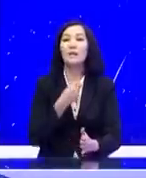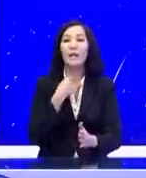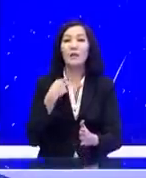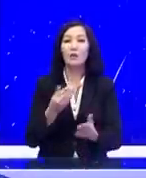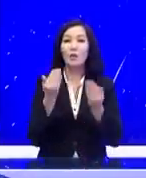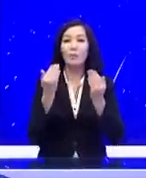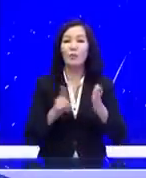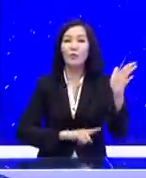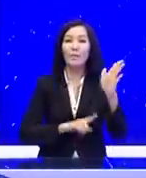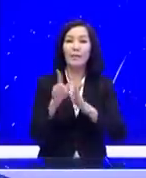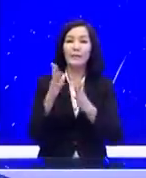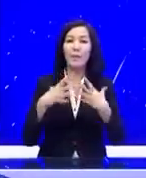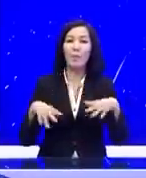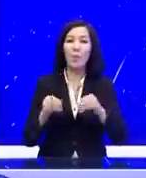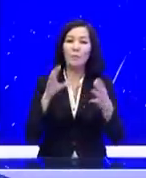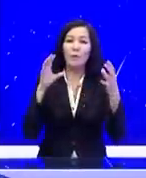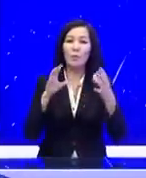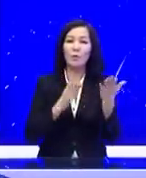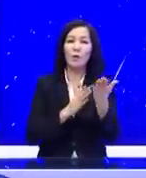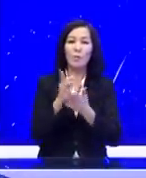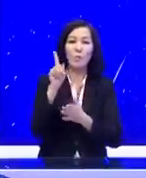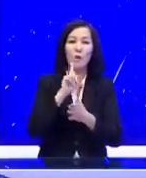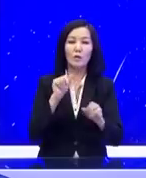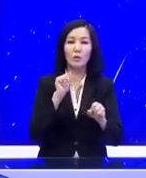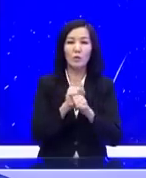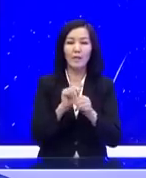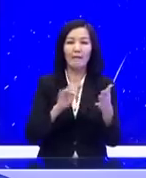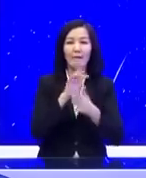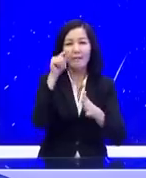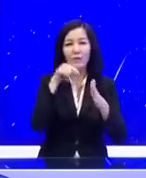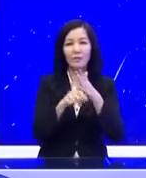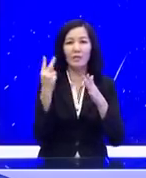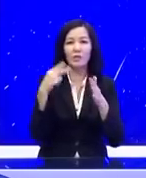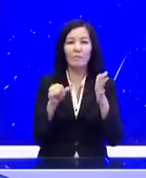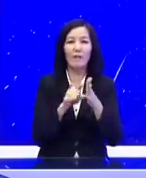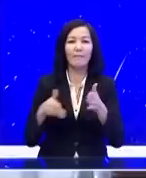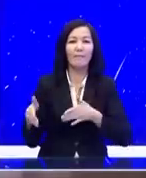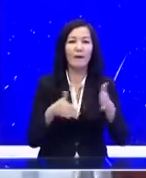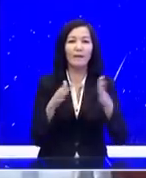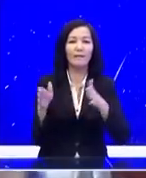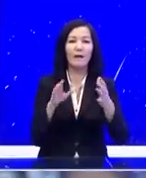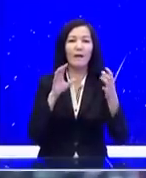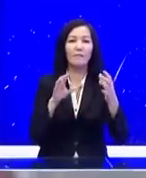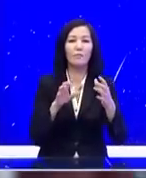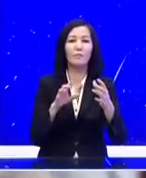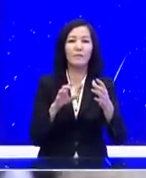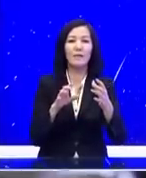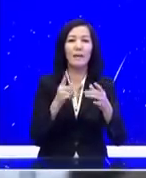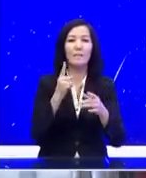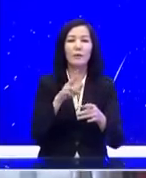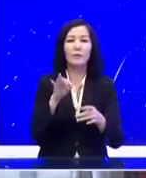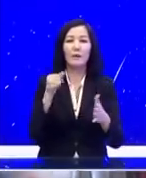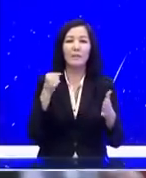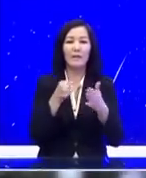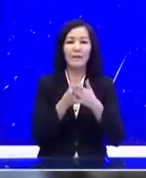Талдықорғанда бүгіннен бастап қоғамдық көліктер қызметін уақытша тоқтатады. Қала ішіндегі 26 бағытта қатынайтын автобустар қозғалысына 1 мамырға